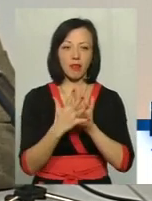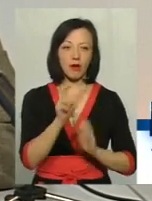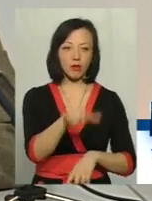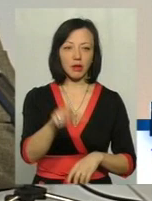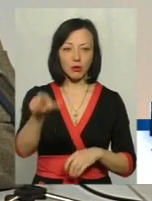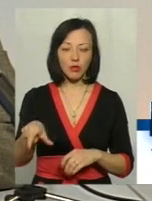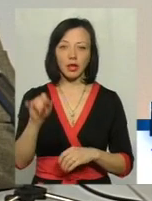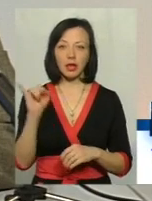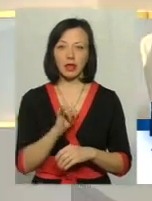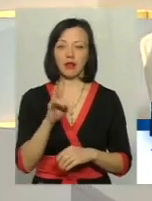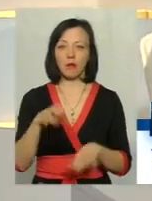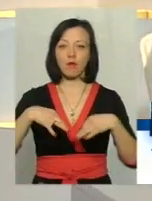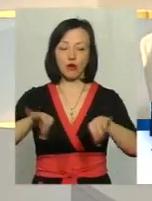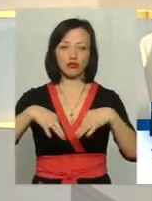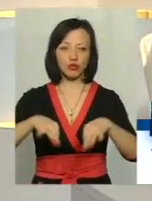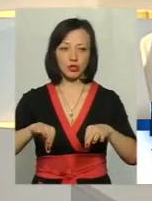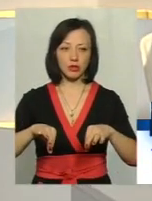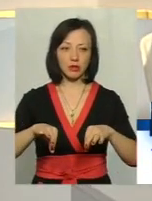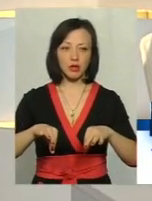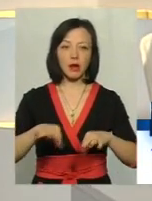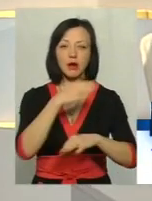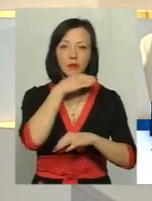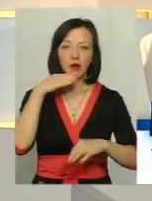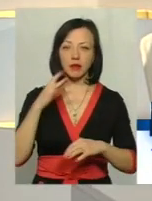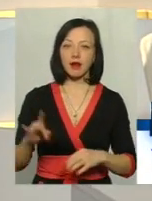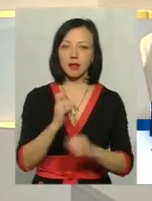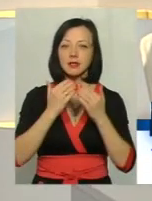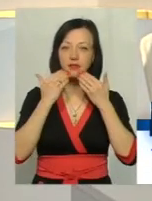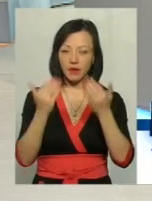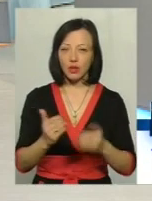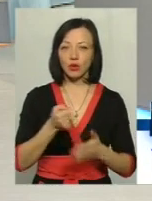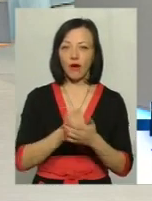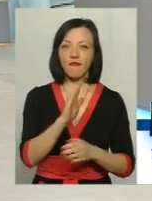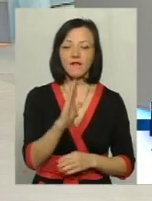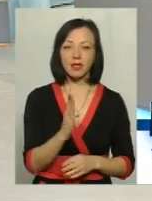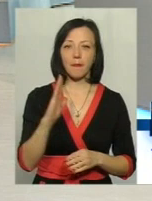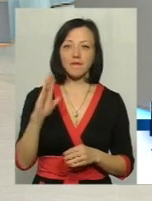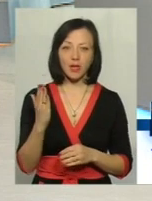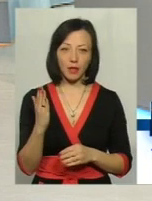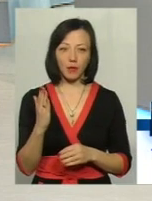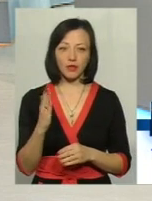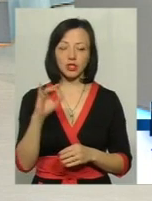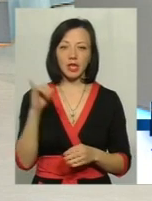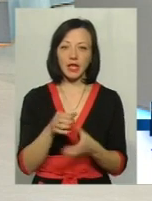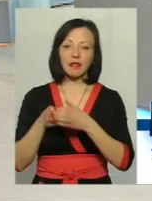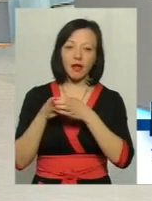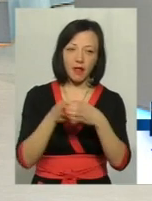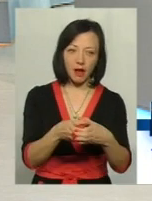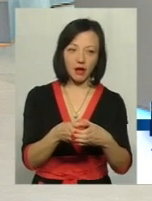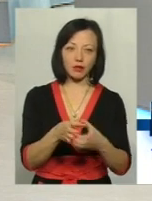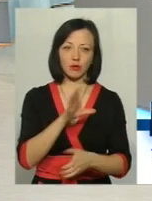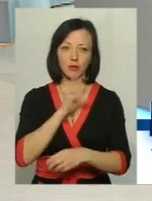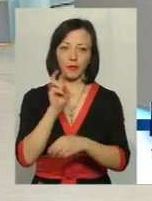прохожих, і на машин. Неодноразове звернення до Вадима Вадимовича. І делегації ми